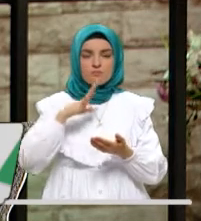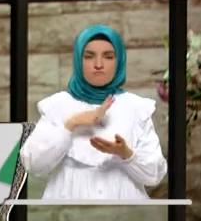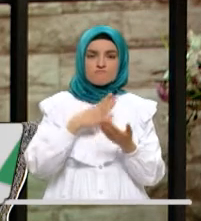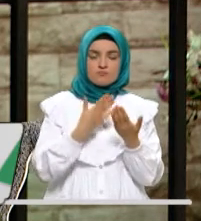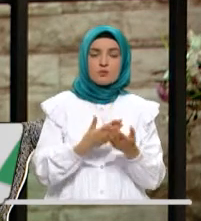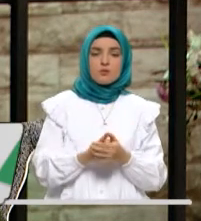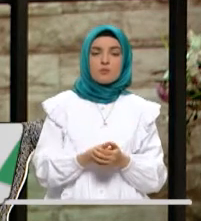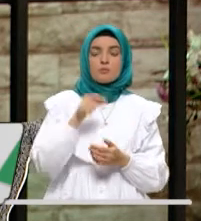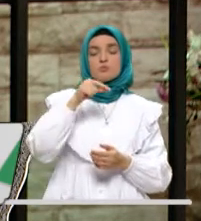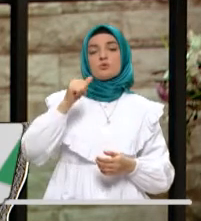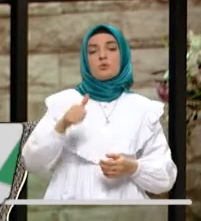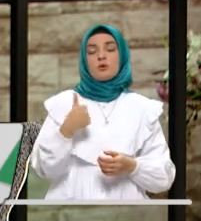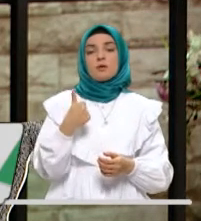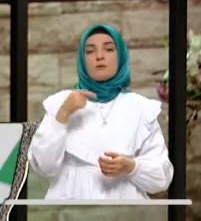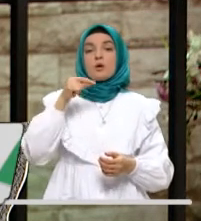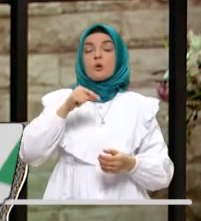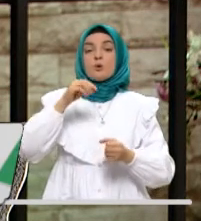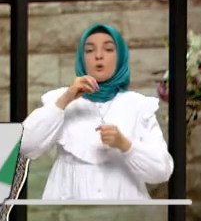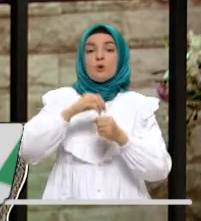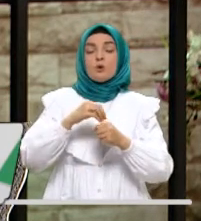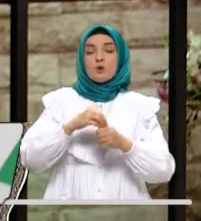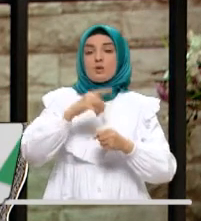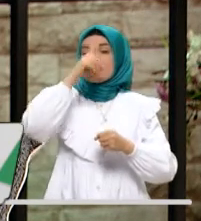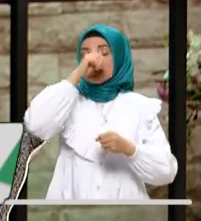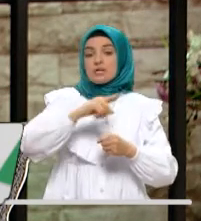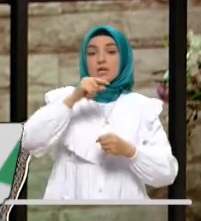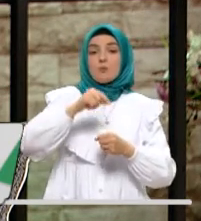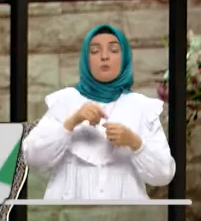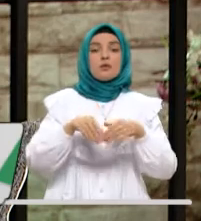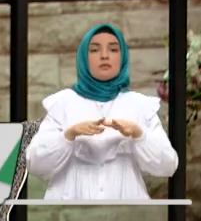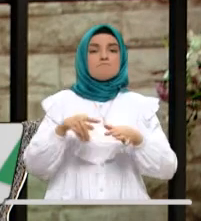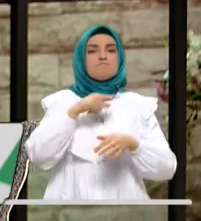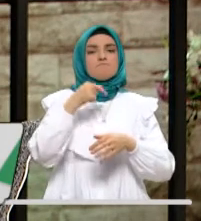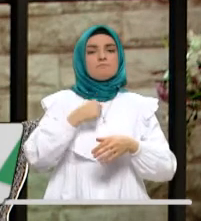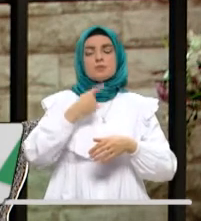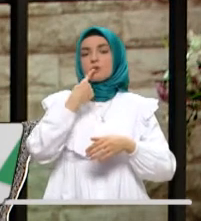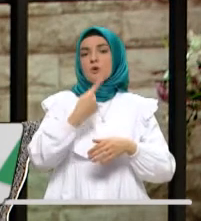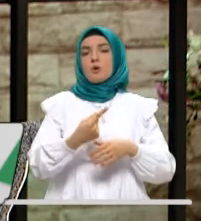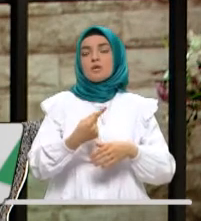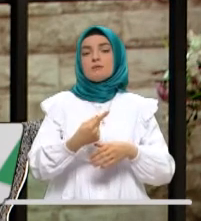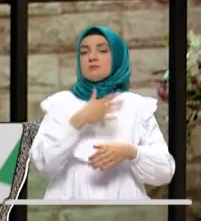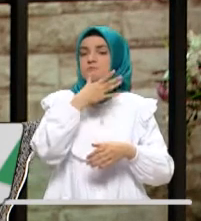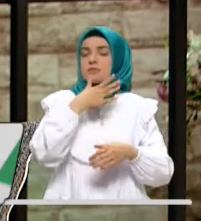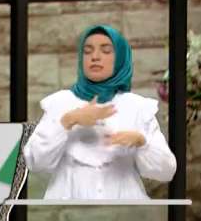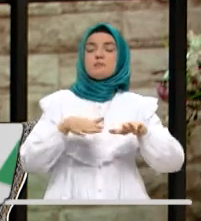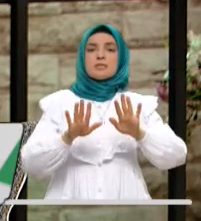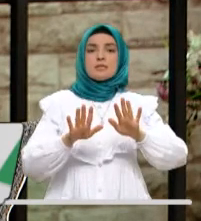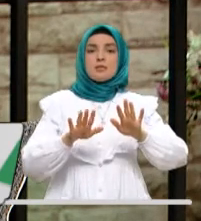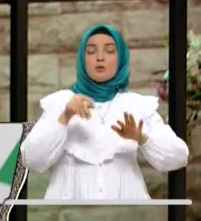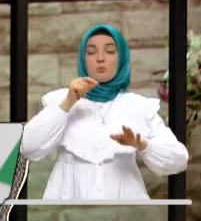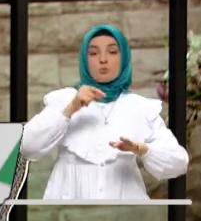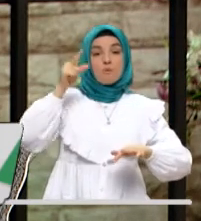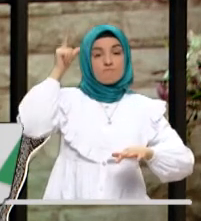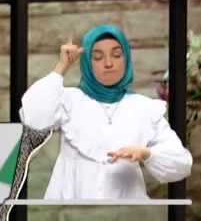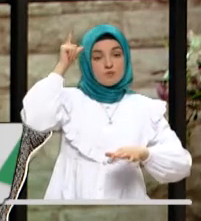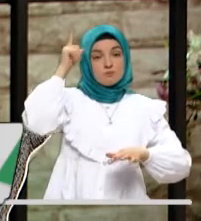önemli. Bunun yanında sadece bunlar bizim söylediğimiz, tespit ettiğimiz şeyler değil. Bunlar bilimsel veriler.